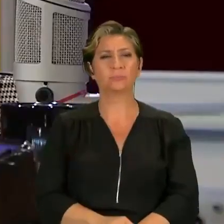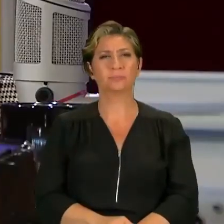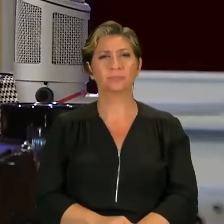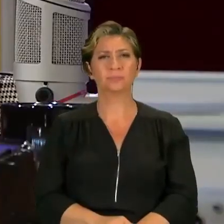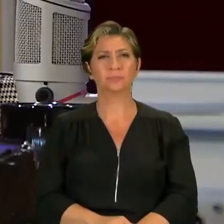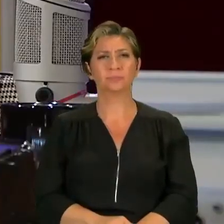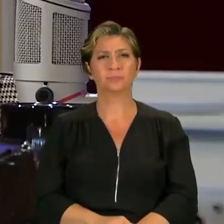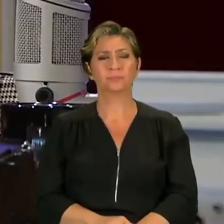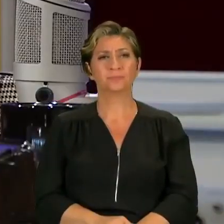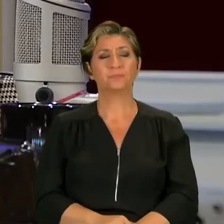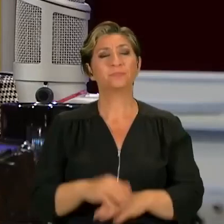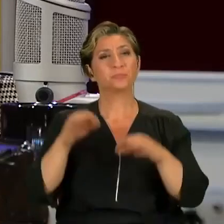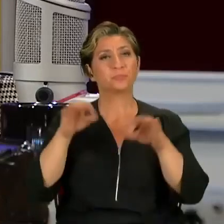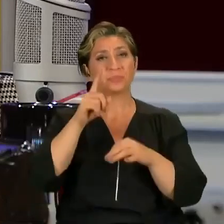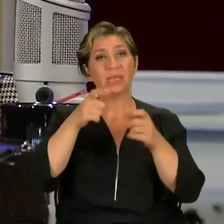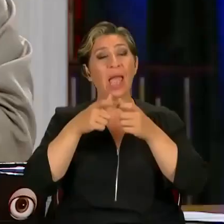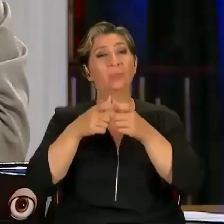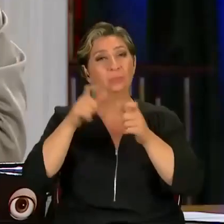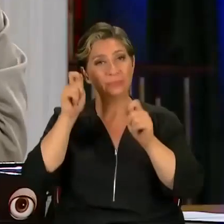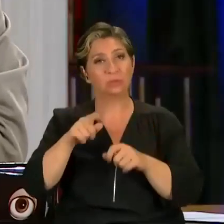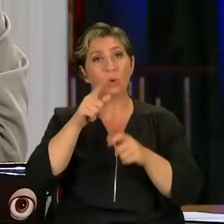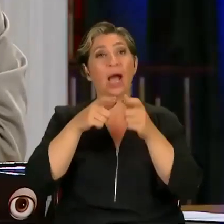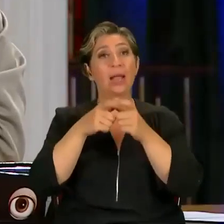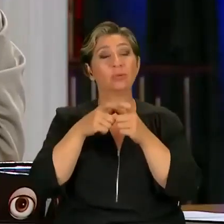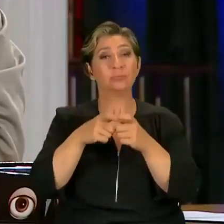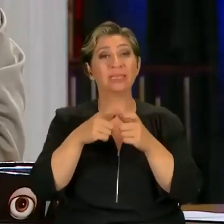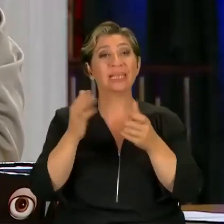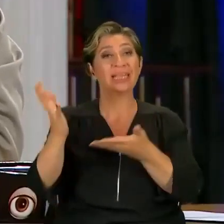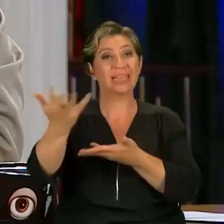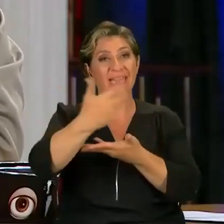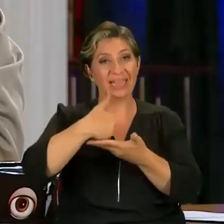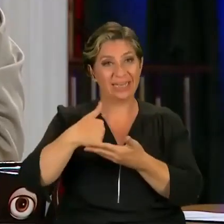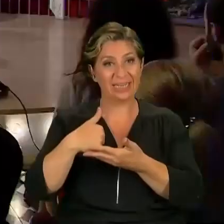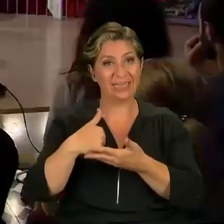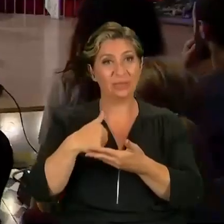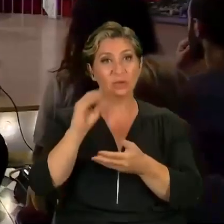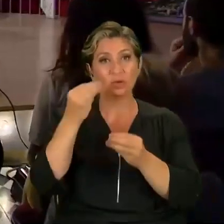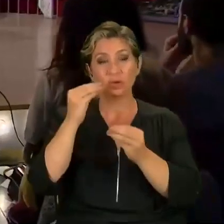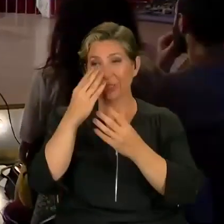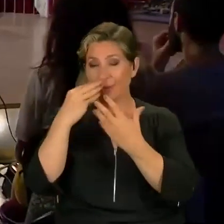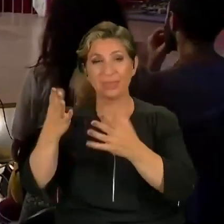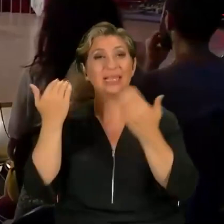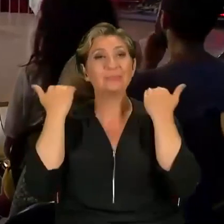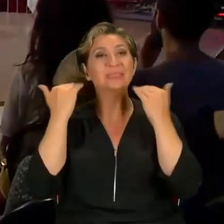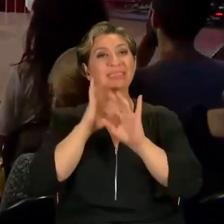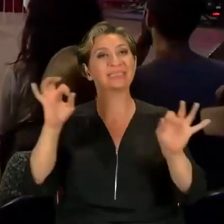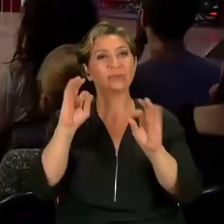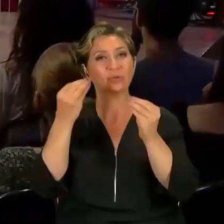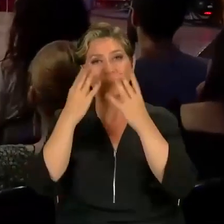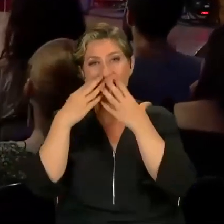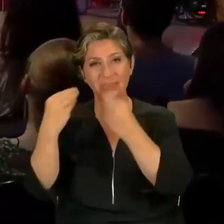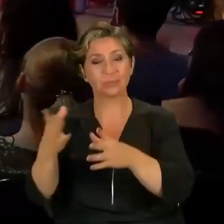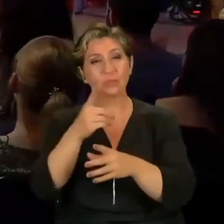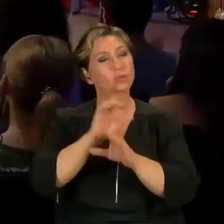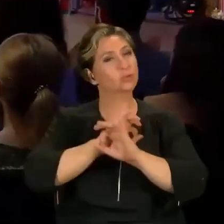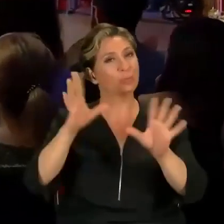hakikaten zor. Şimdi siz bir albüm yaptınız. Bu albümün de gelirini çocuklara bağışladınız.